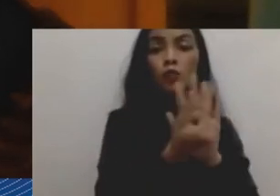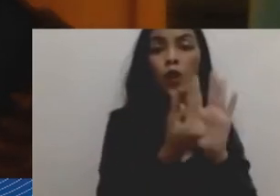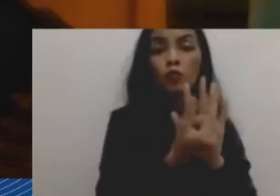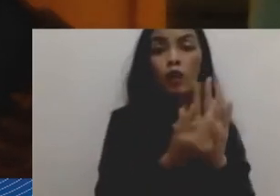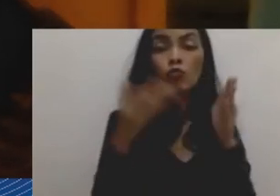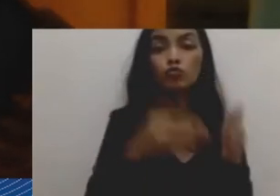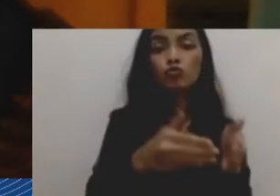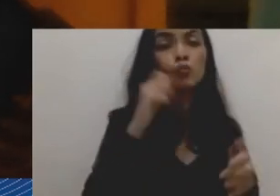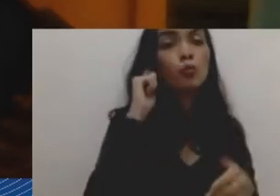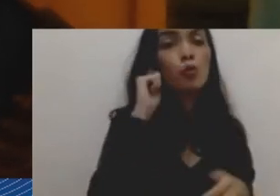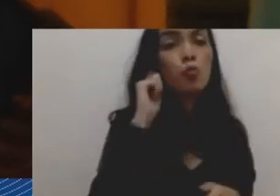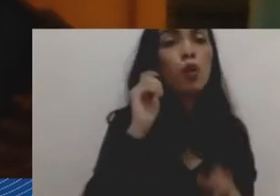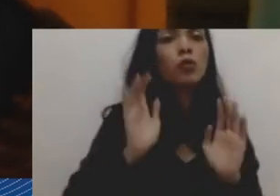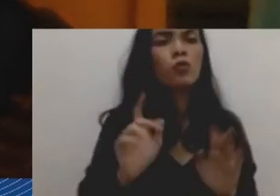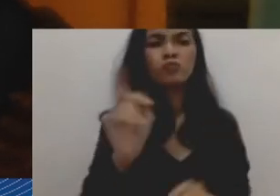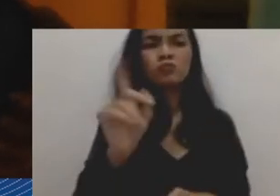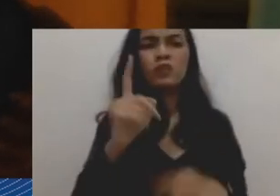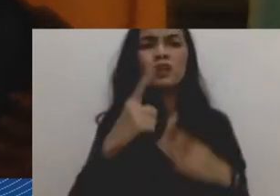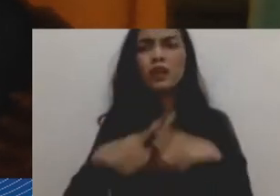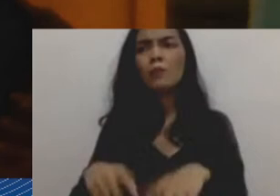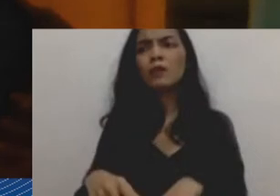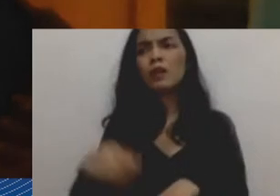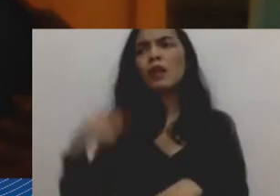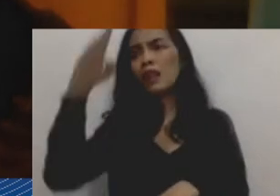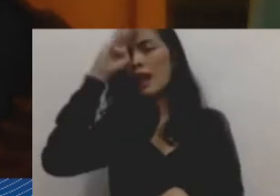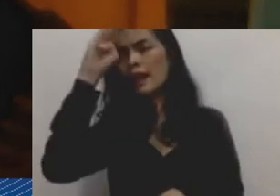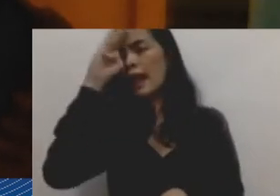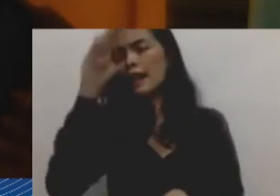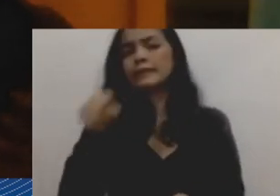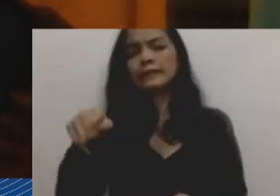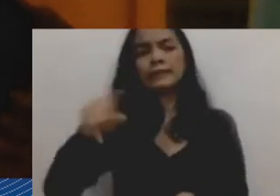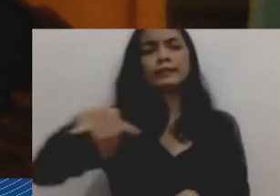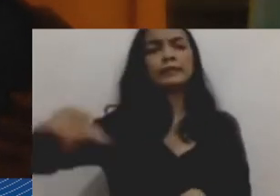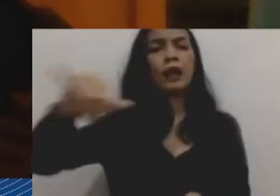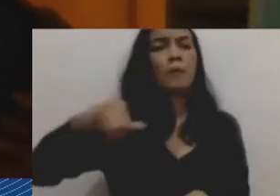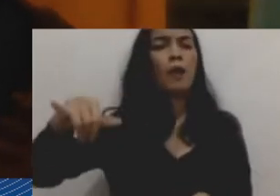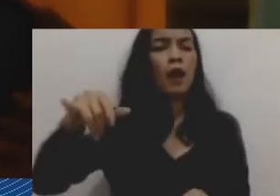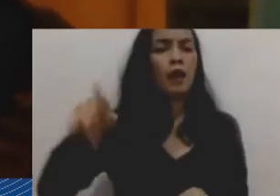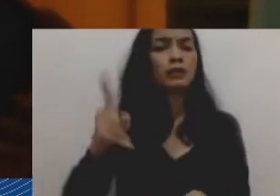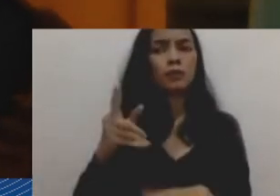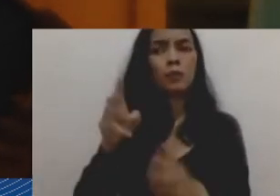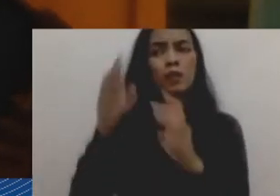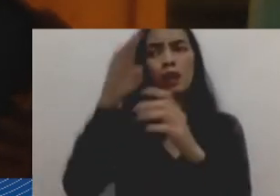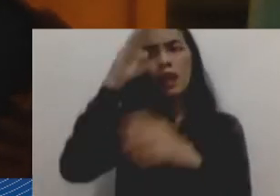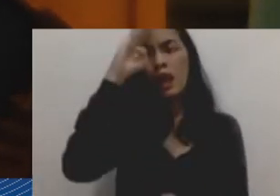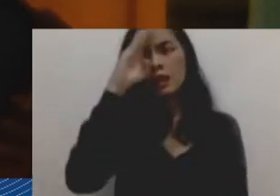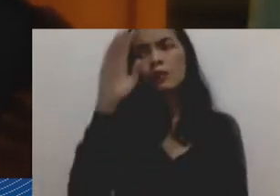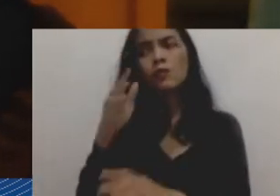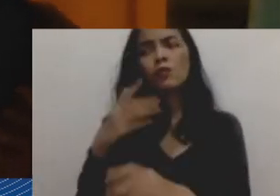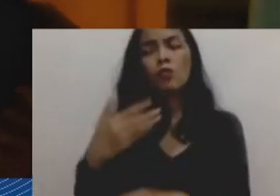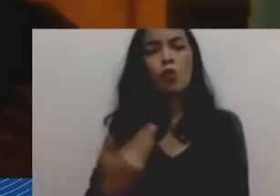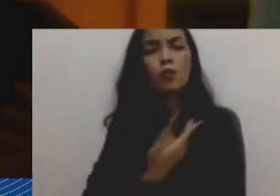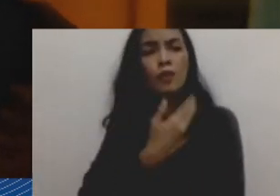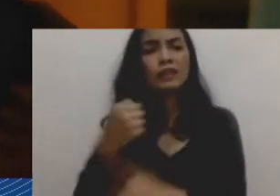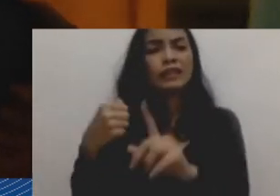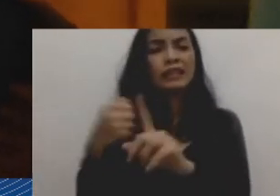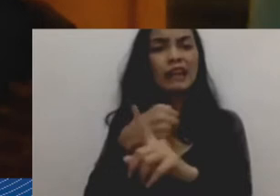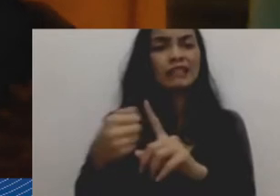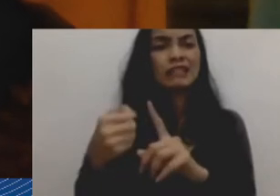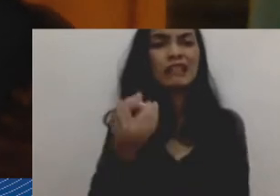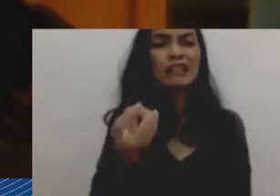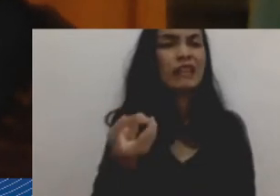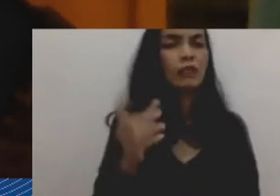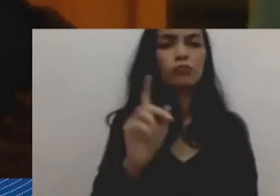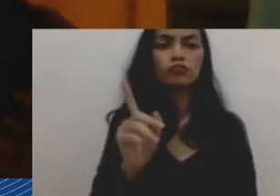juga bagi laki-laki yang banyak juga mengalami problematika kekerasan seksual. Nah, di